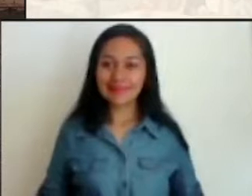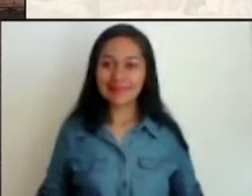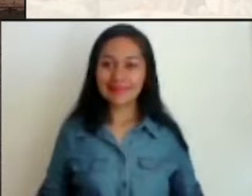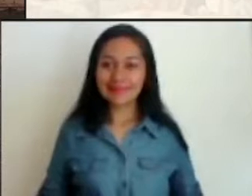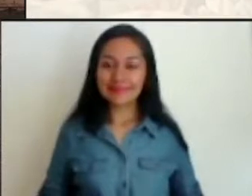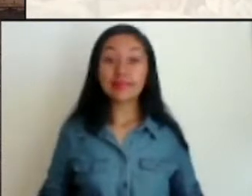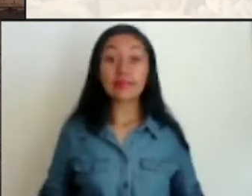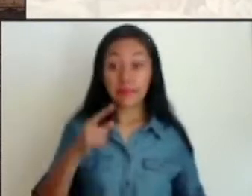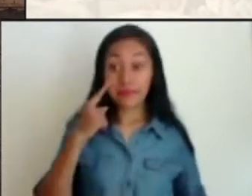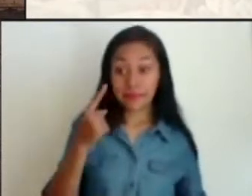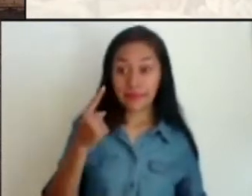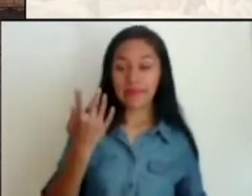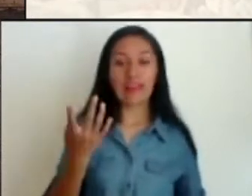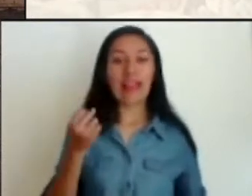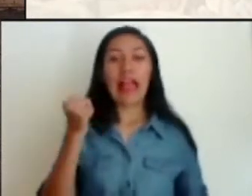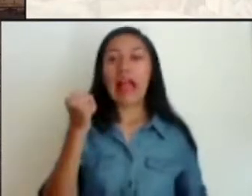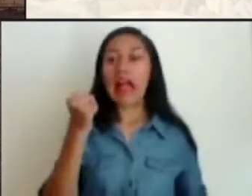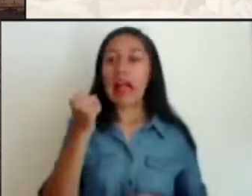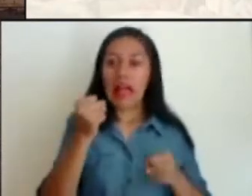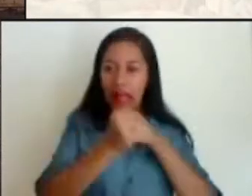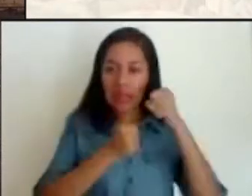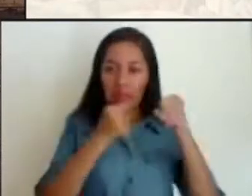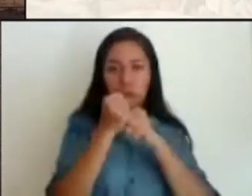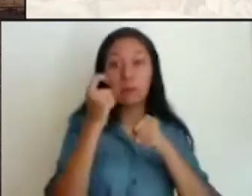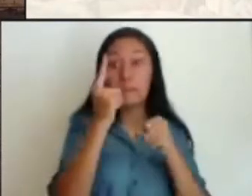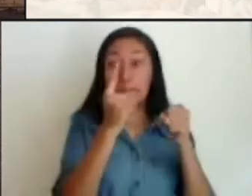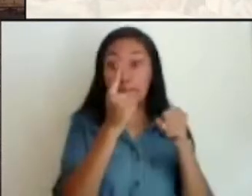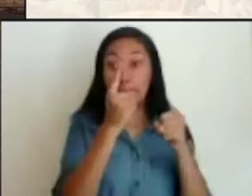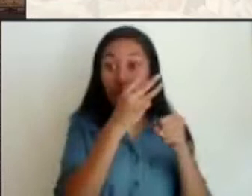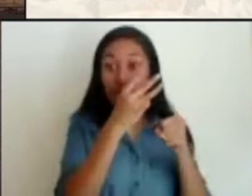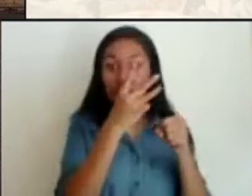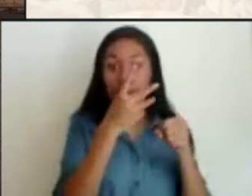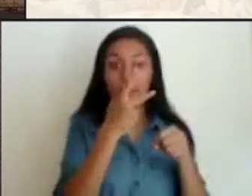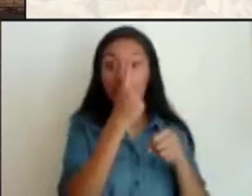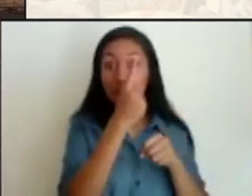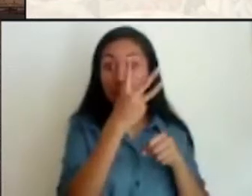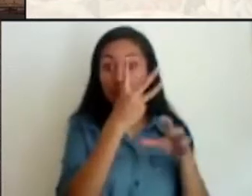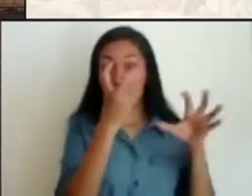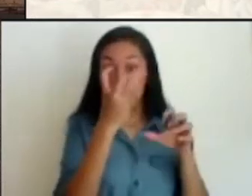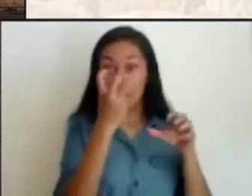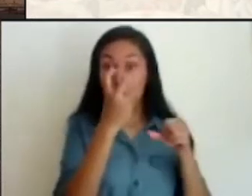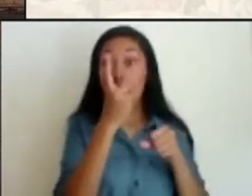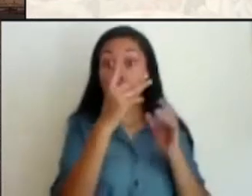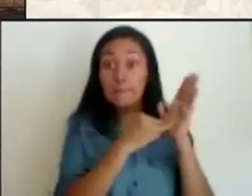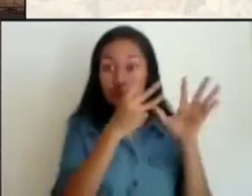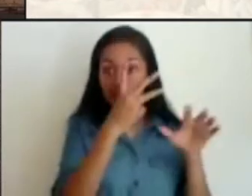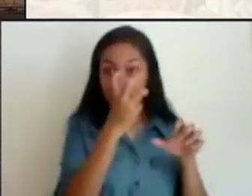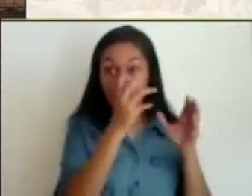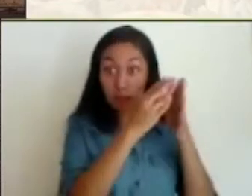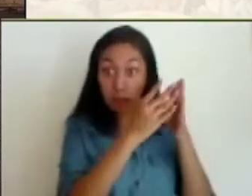Desde fines del 300 se notaron importantes impactos sobre todos los aspectos sociales y